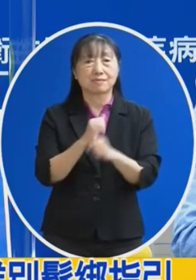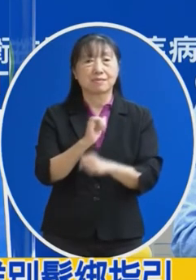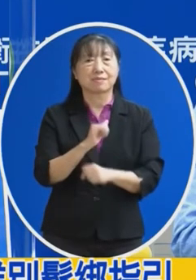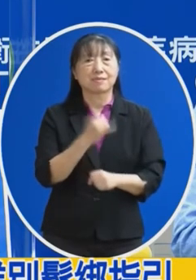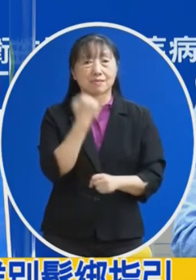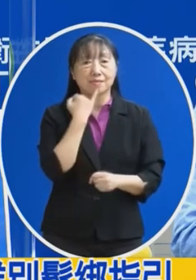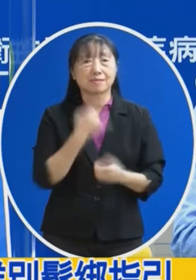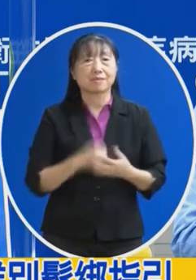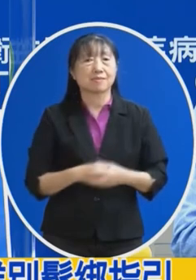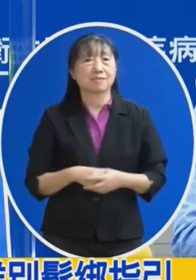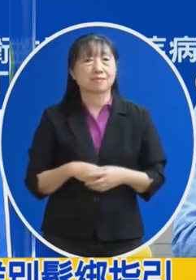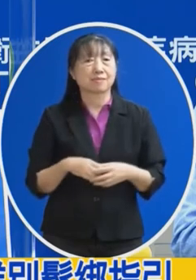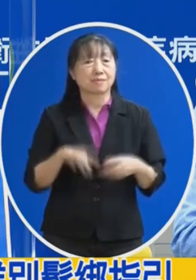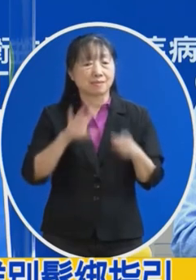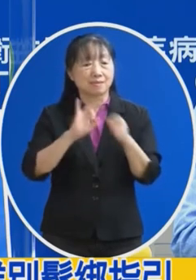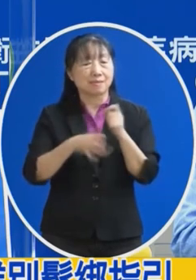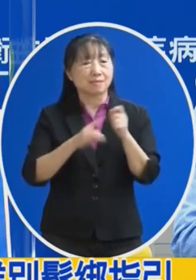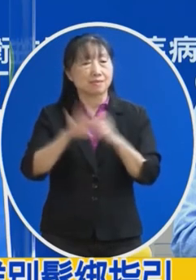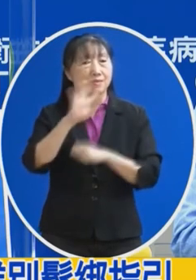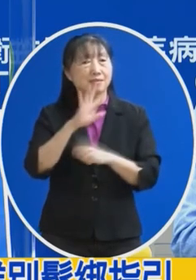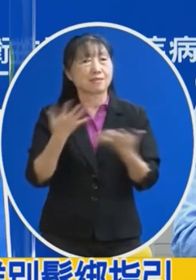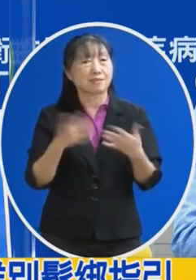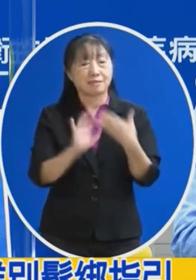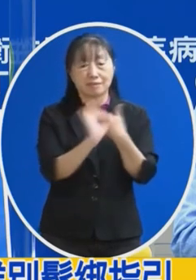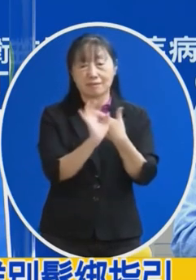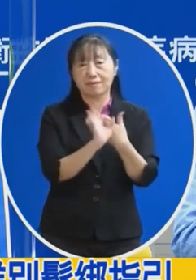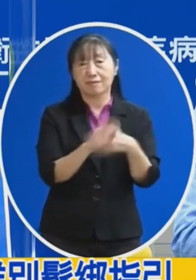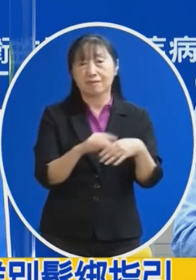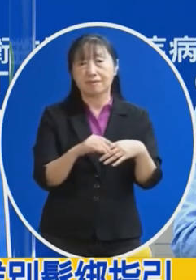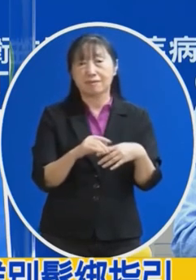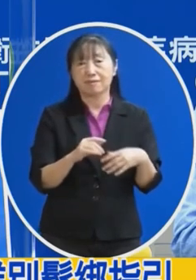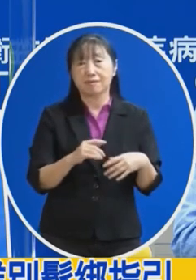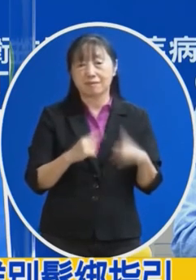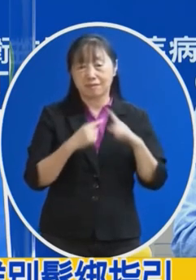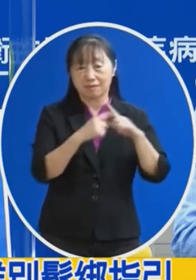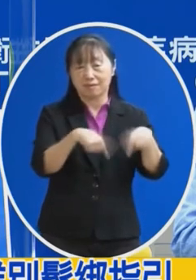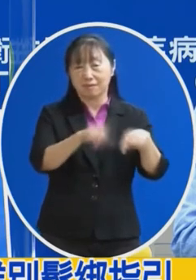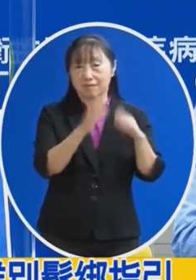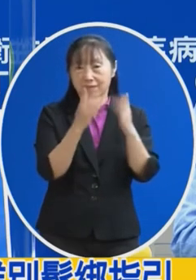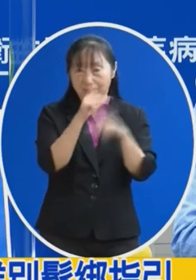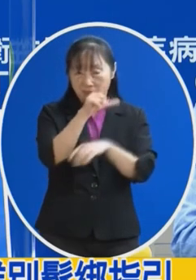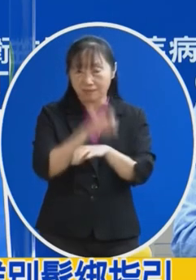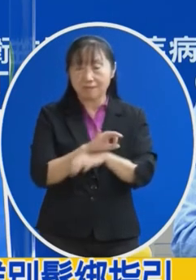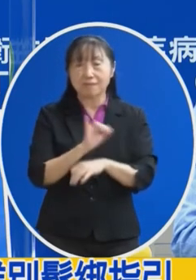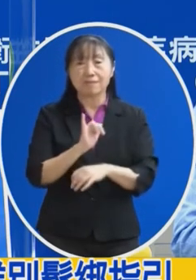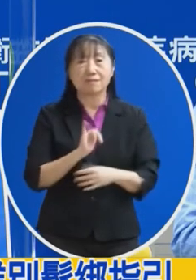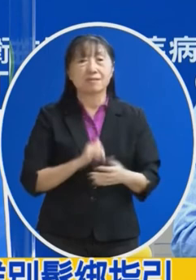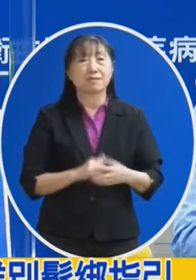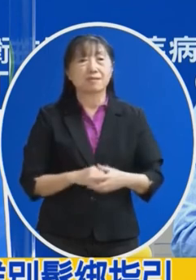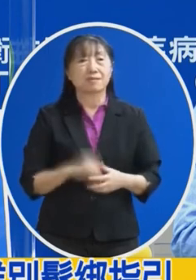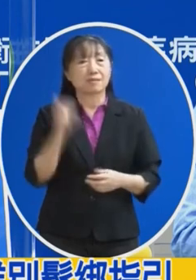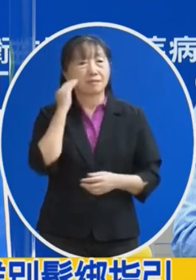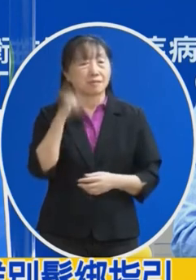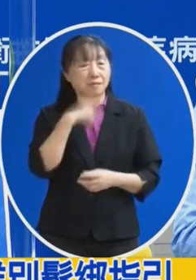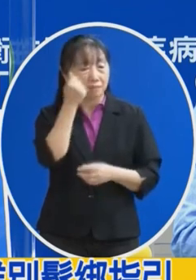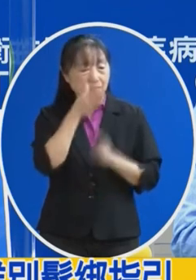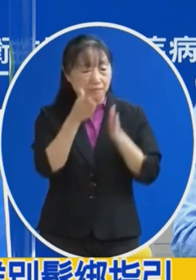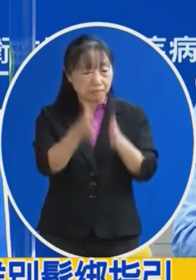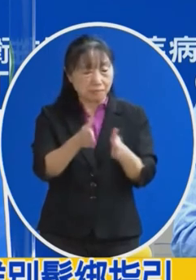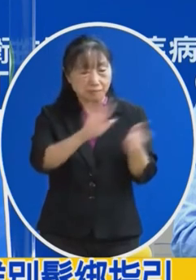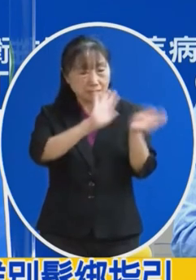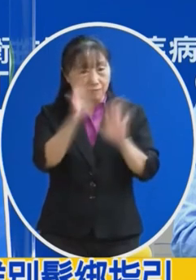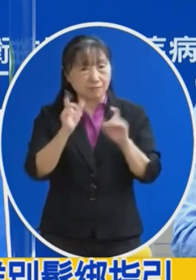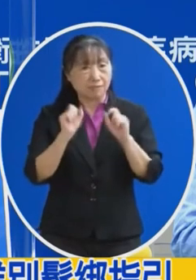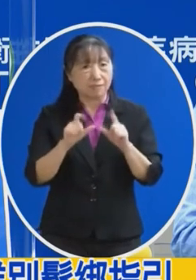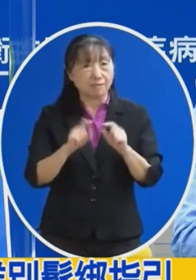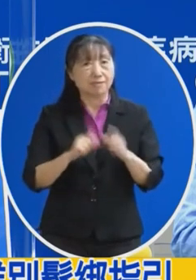哈。中学都已经都实体的上课嘛，哈，其实他是，所以他要特别的放宽或特别的情况，